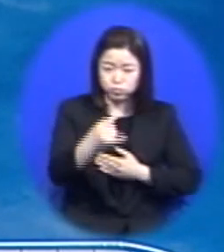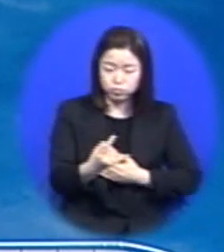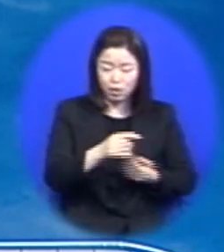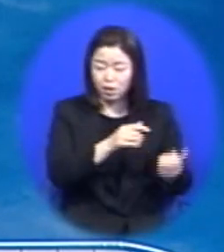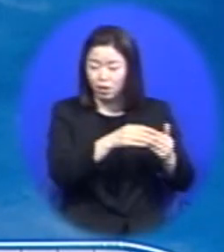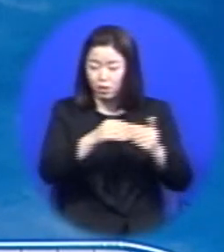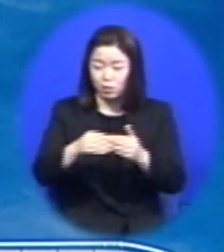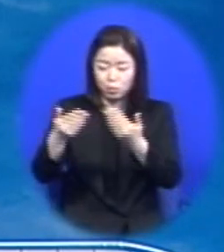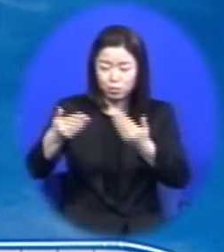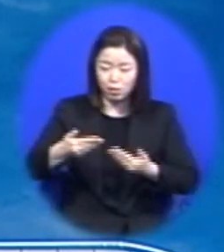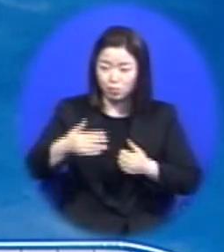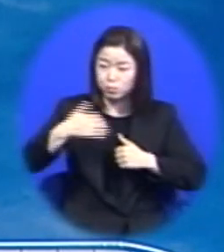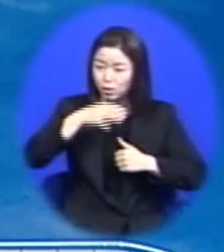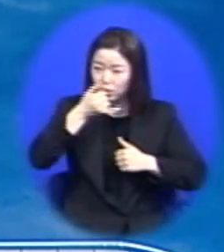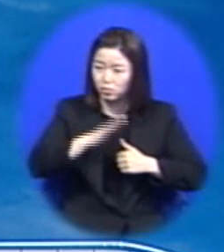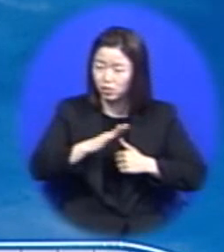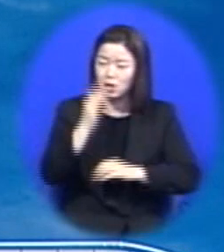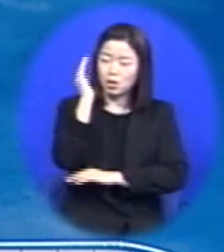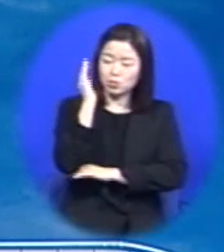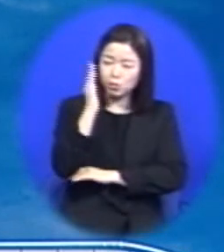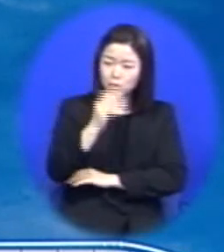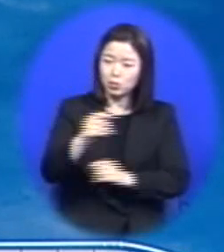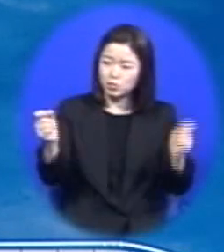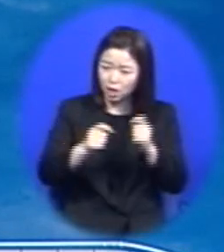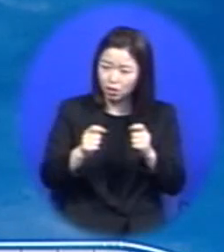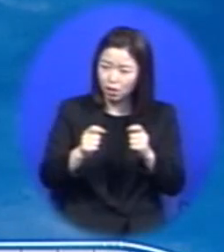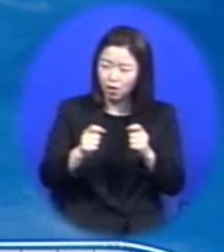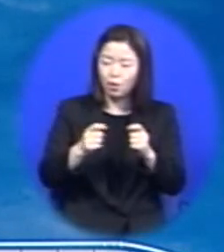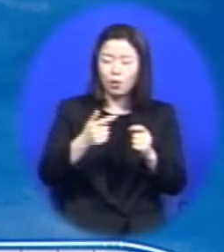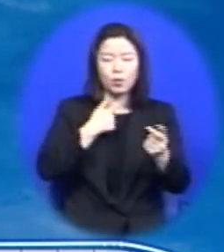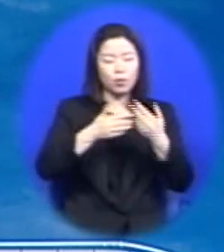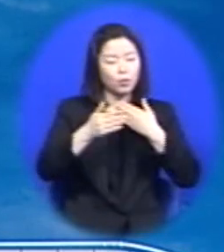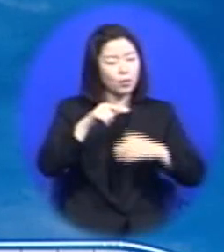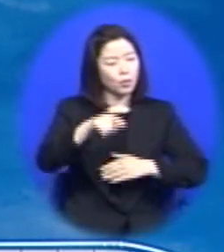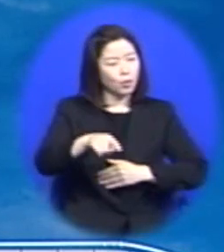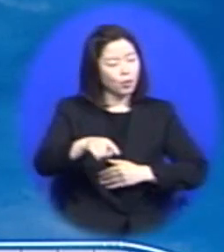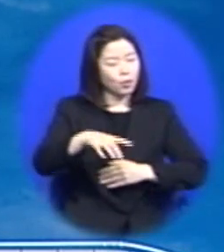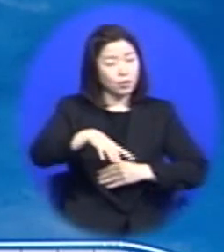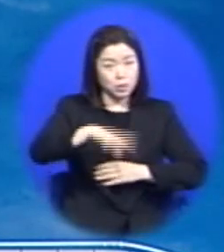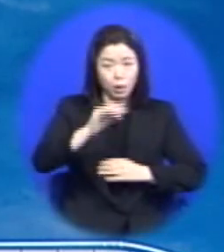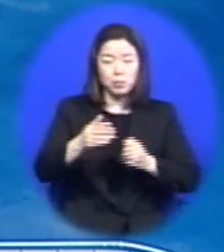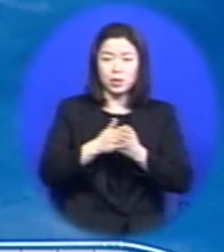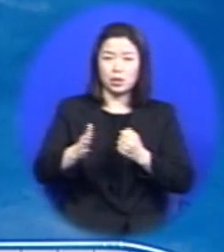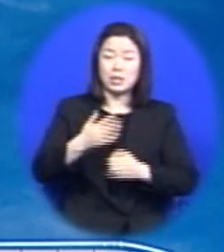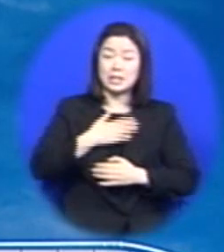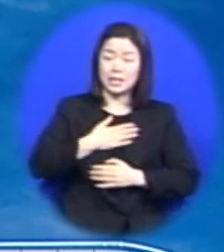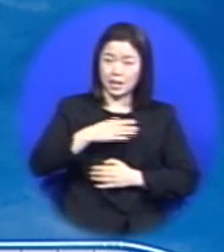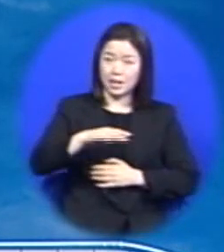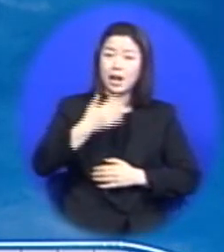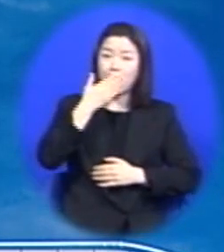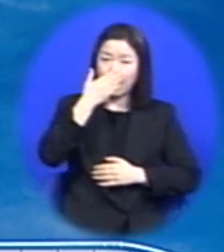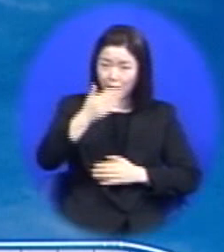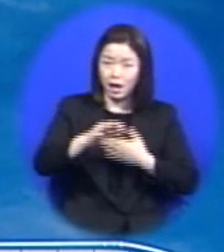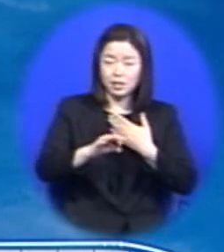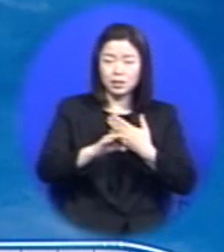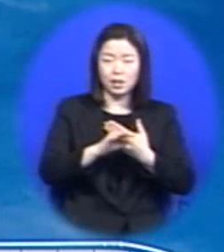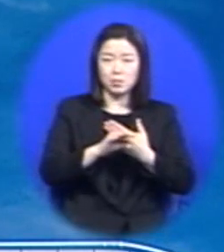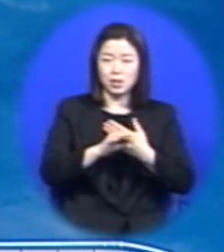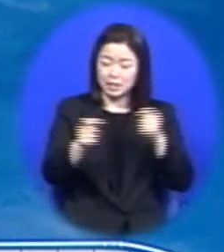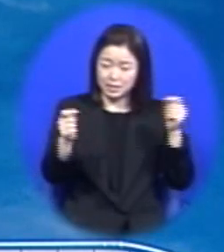해달라는 겁니다. 그런 경우는 처음이라 제가 가능하면 설교를 짧게 하려고 그동안